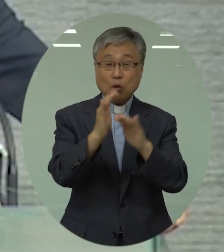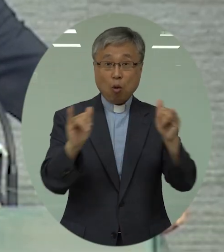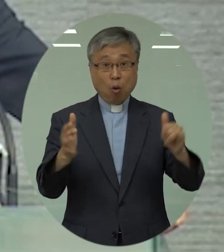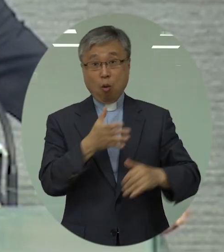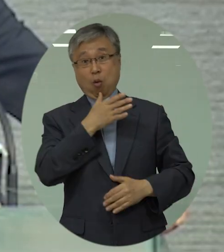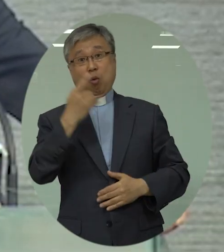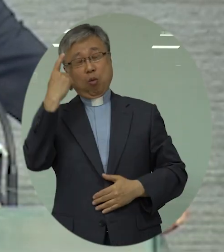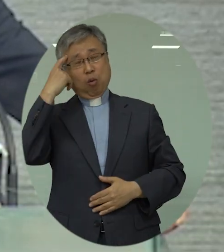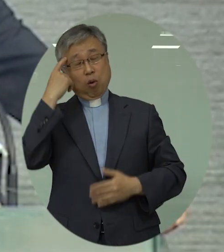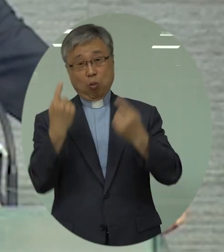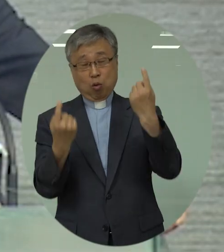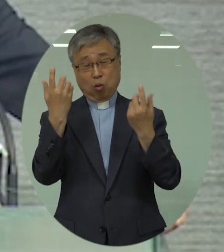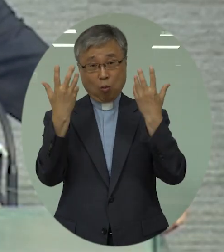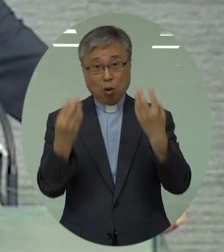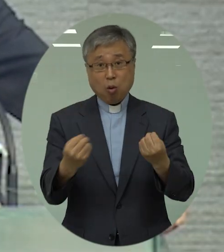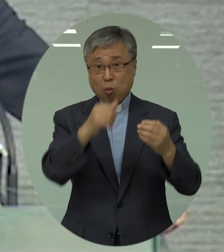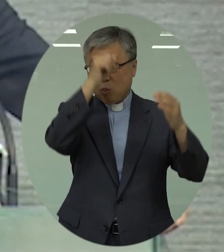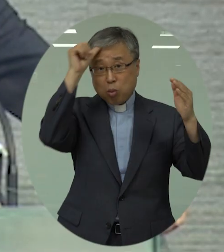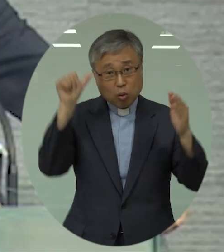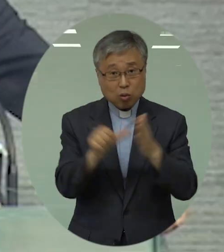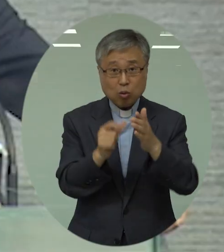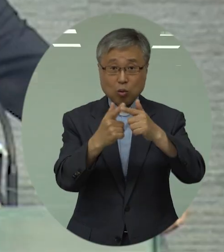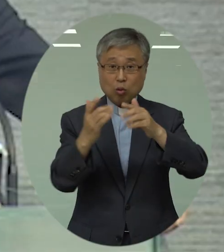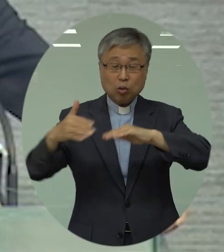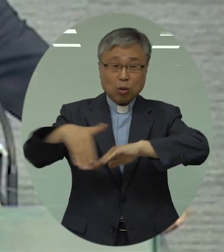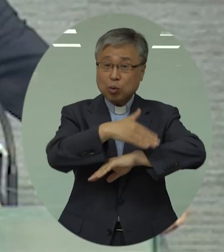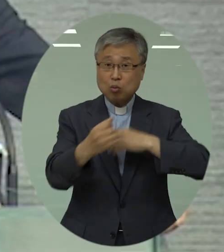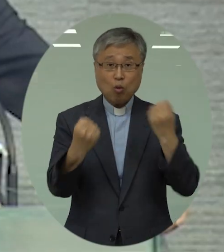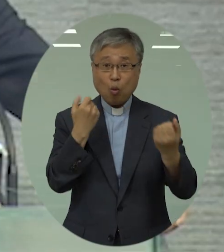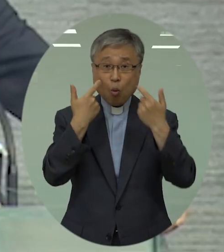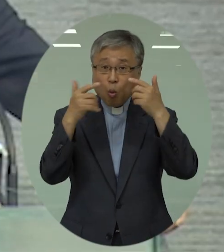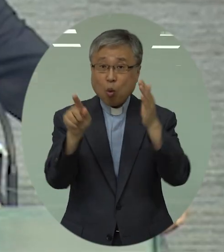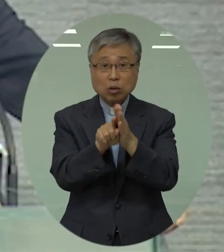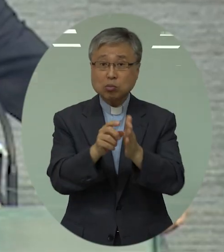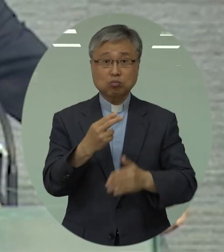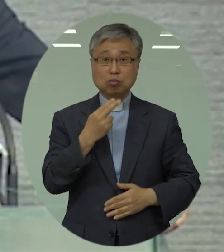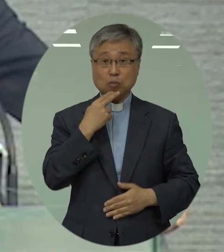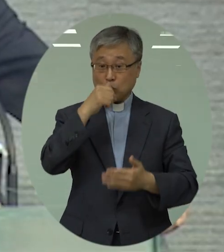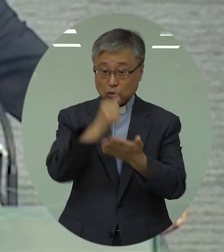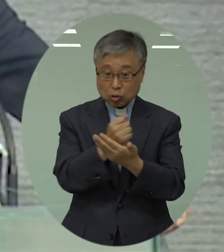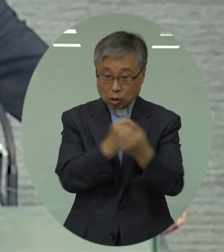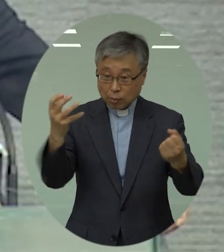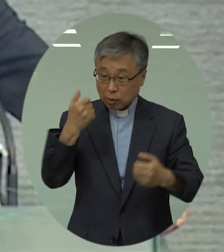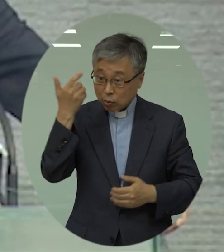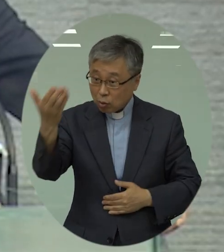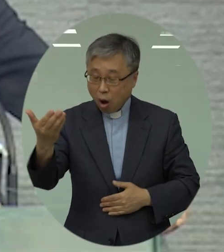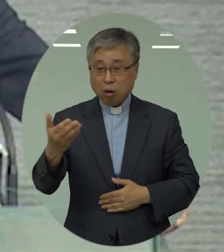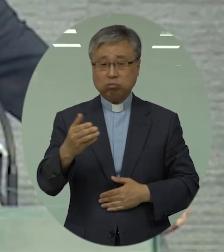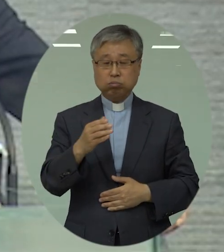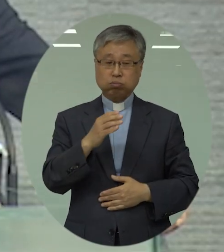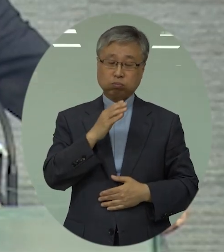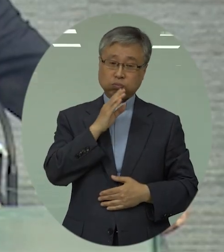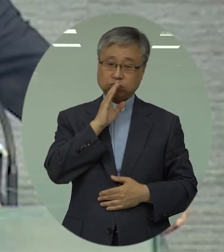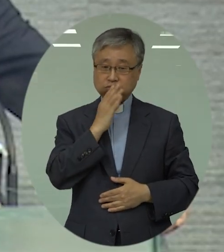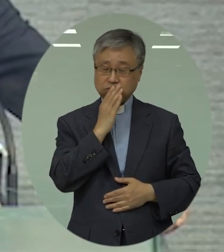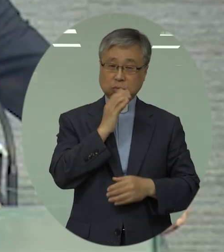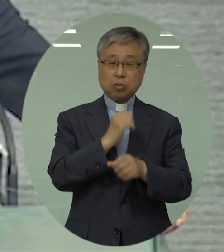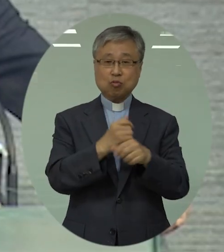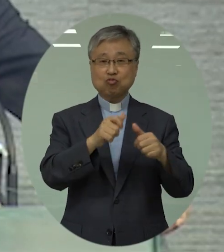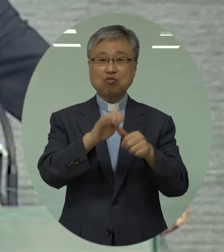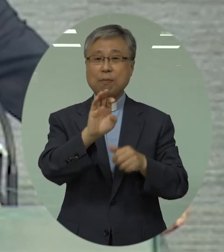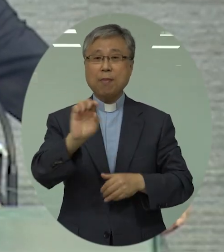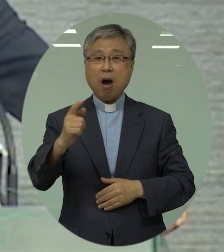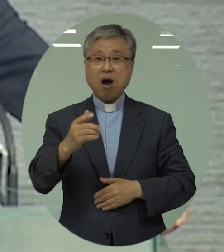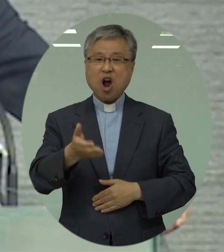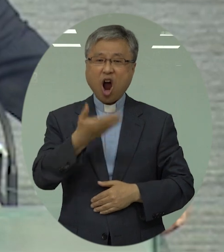많아요. 평생 교회 다녔는데도 확신이 없어요. 죄사함 받았습니까? 글쎄요. 그런단 말이죠. 그러니까 구원파에